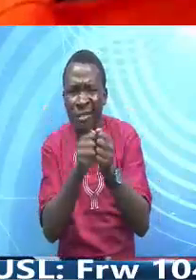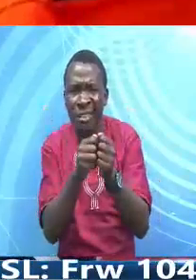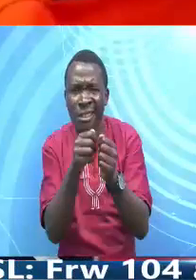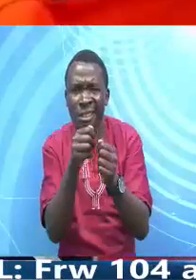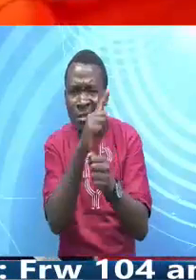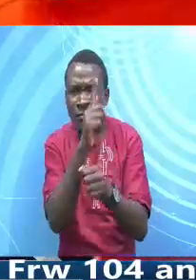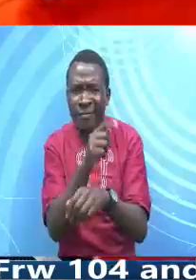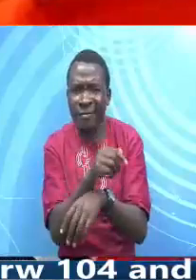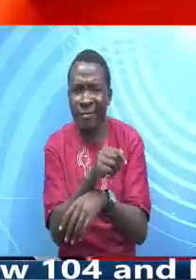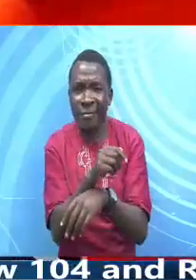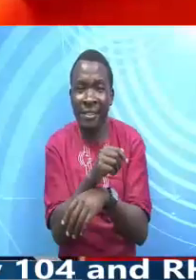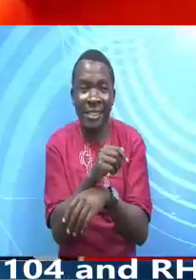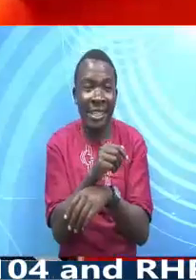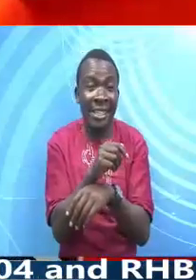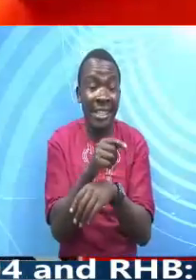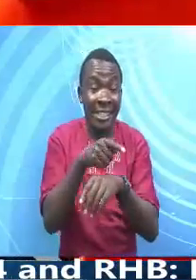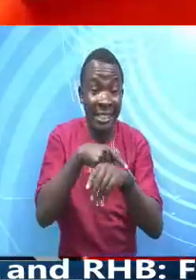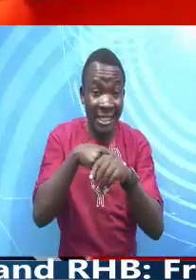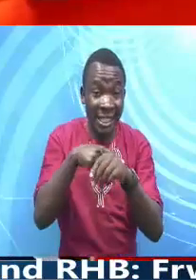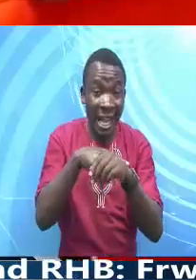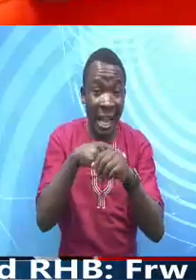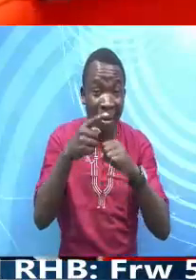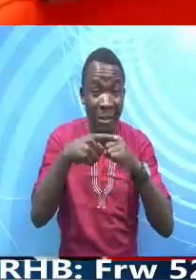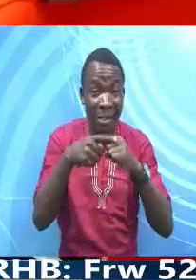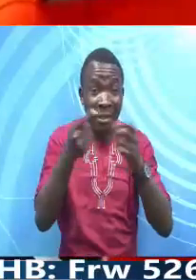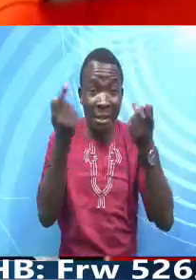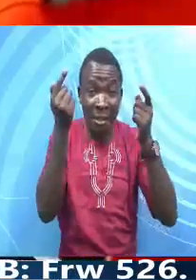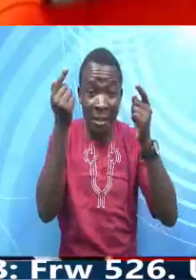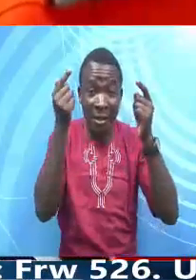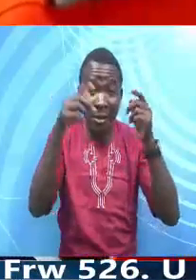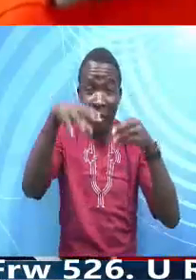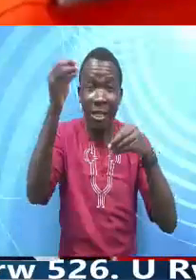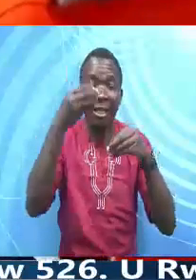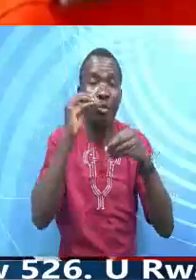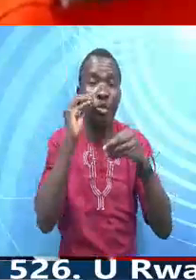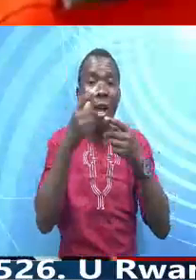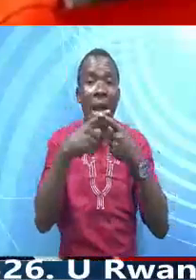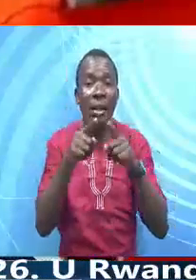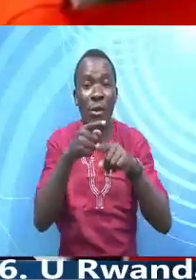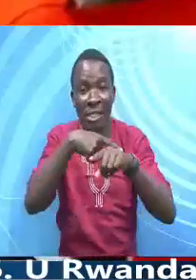Bose uko saa 12 twatahaga, ariko saa 2 zo twabaga bose bageze mu rugo.